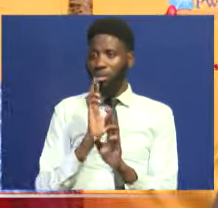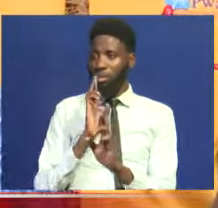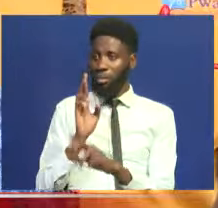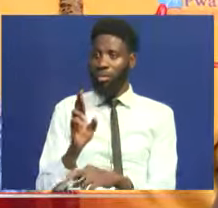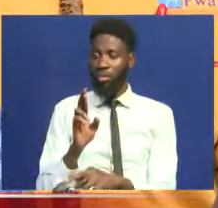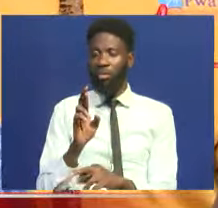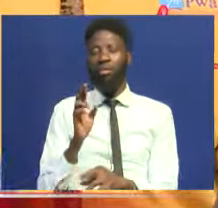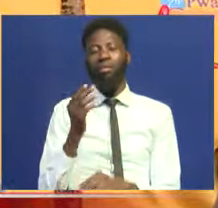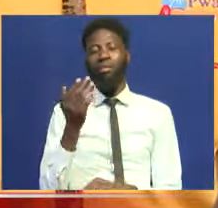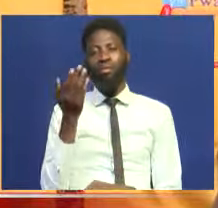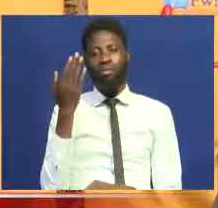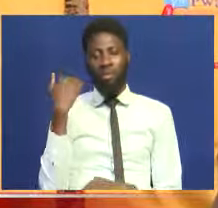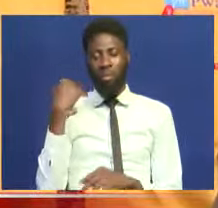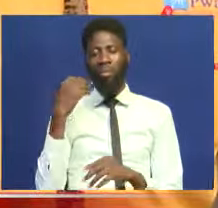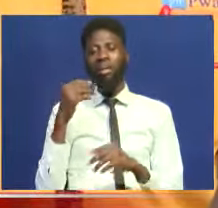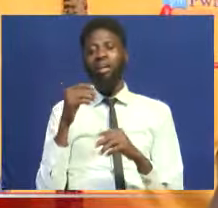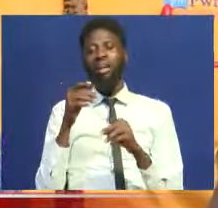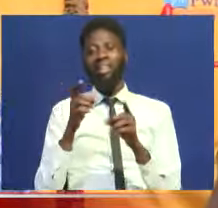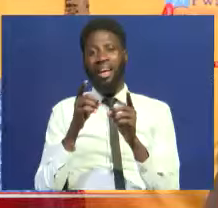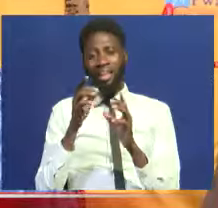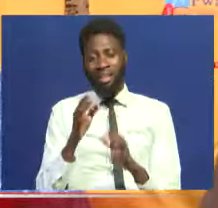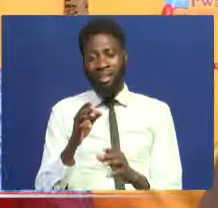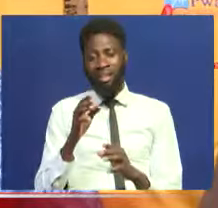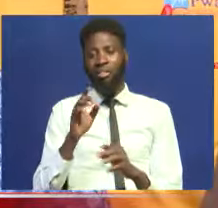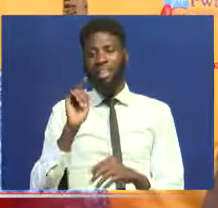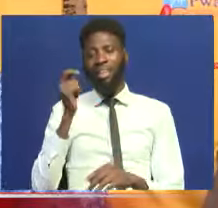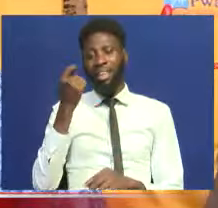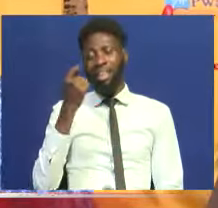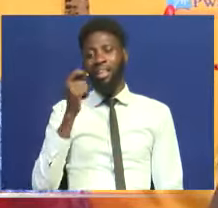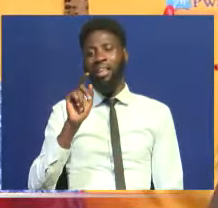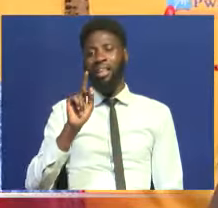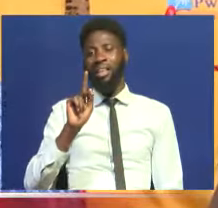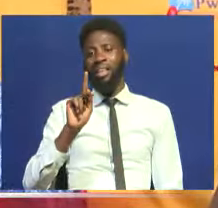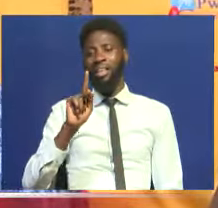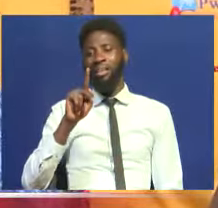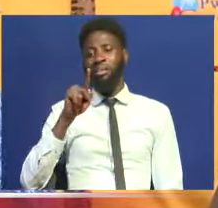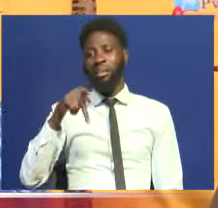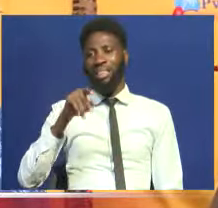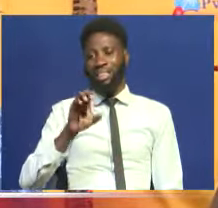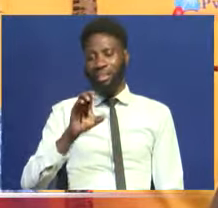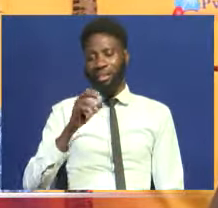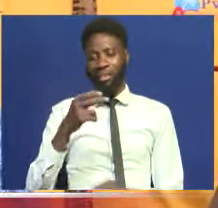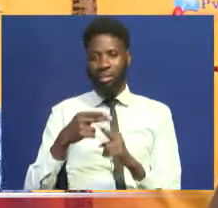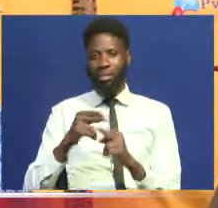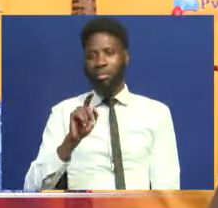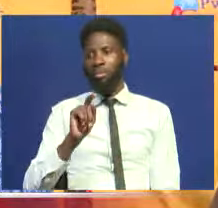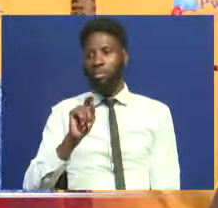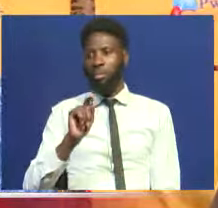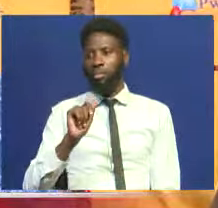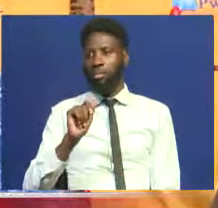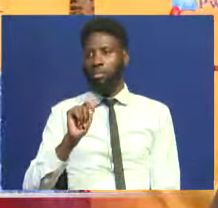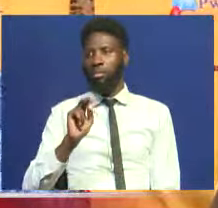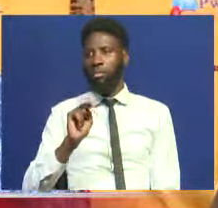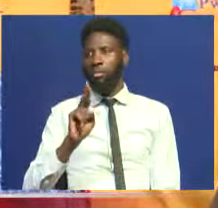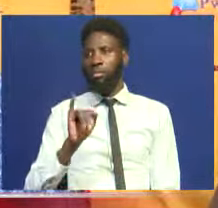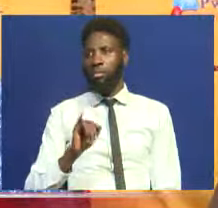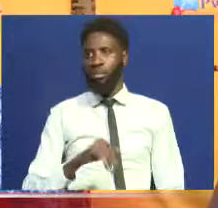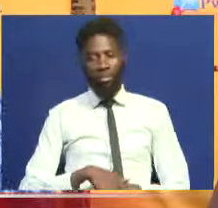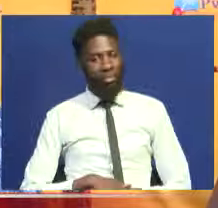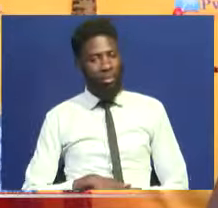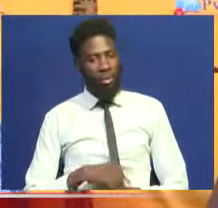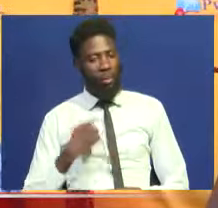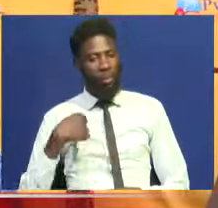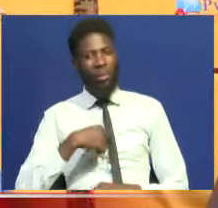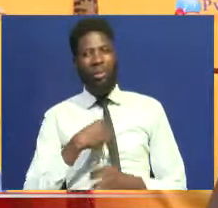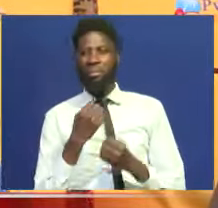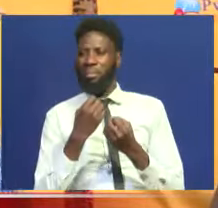Tanui. There is no problem ODPP deferring with the EACC. We have so many